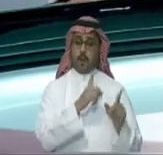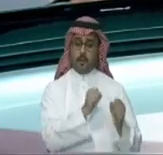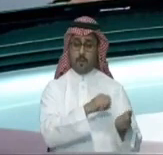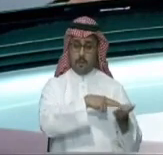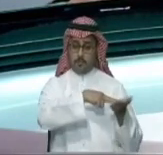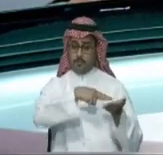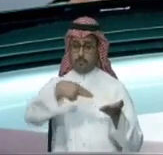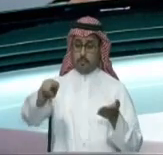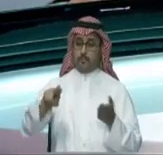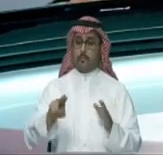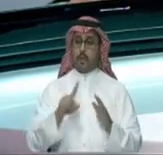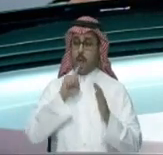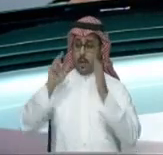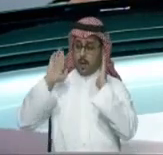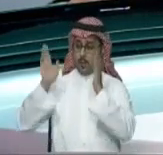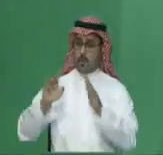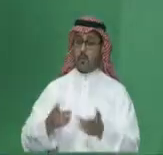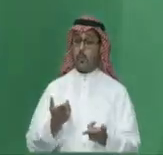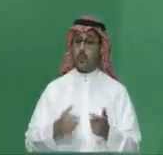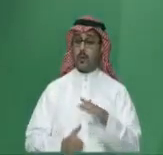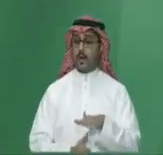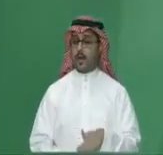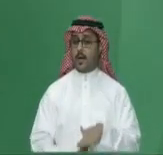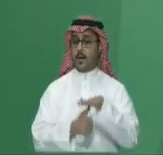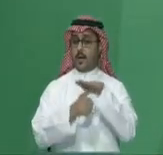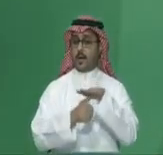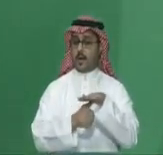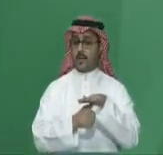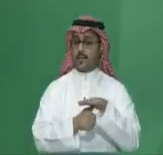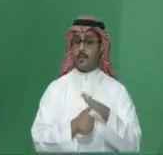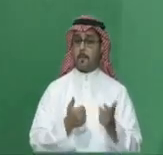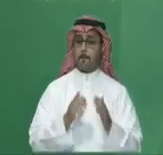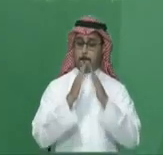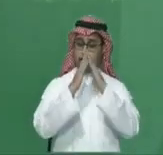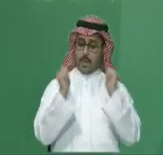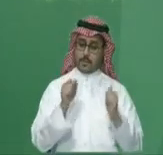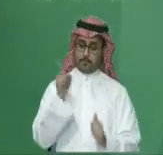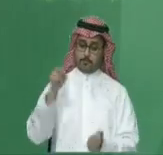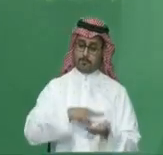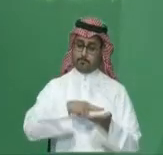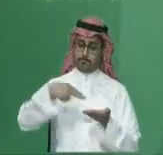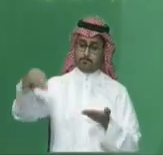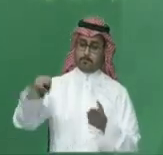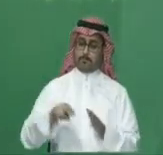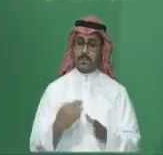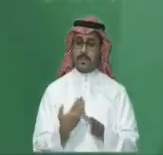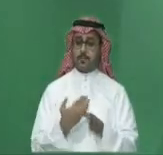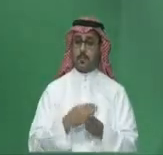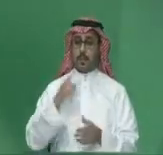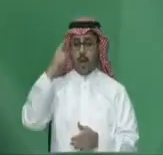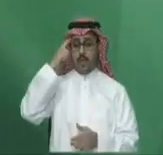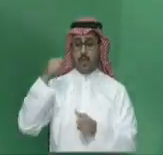بن سلمان بن عبد العزيز آل سعود ولي العهد نائب رئيس مجلس الوزراء وزير الدفاع برقية تهنئة مماثلة لفخامة